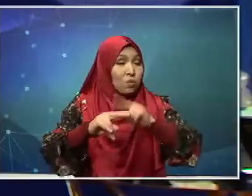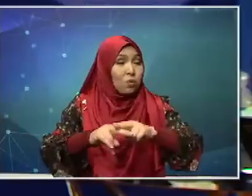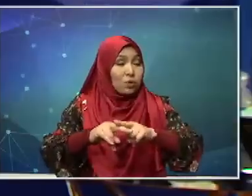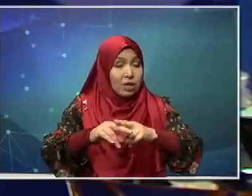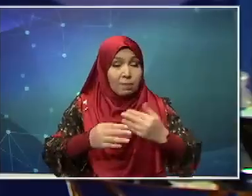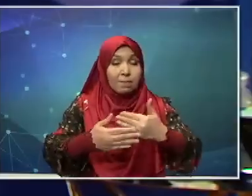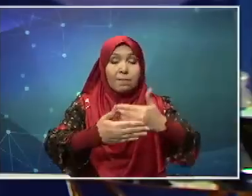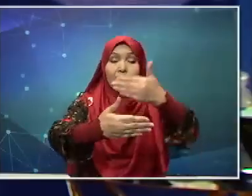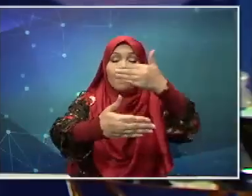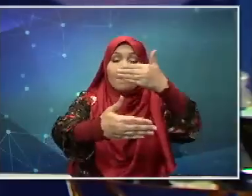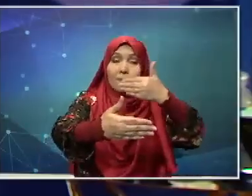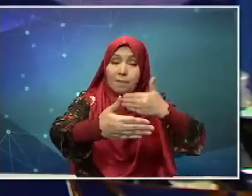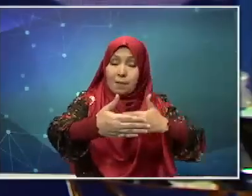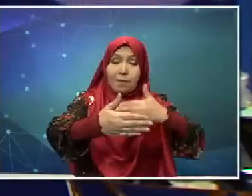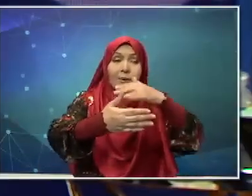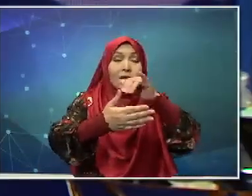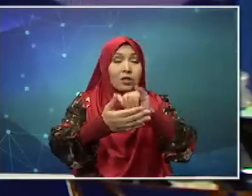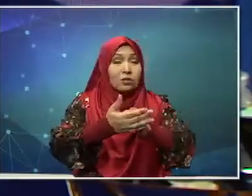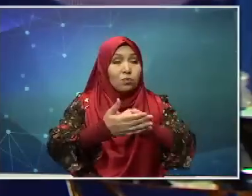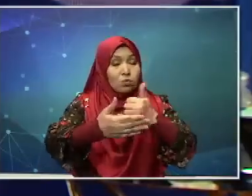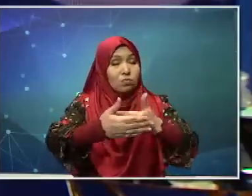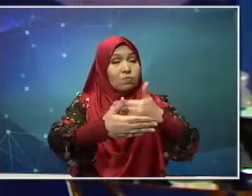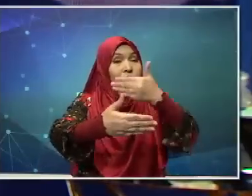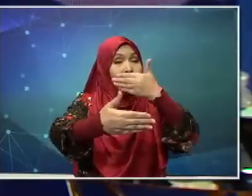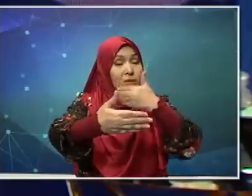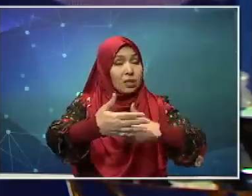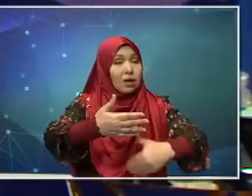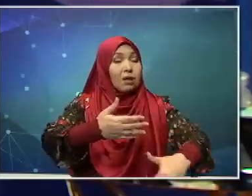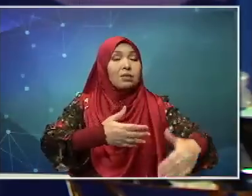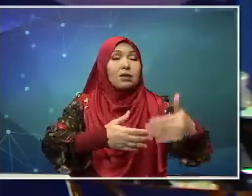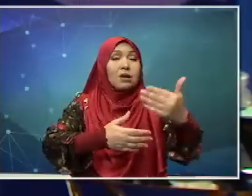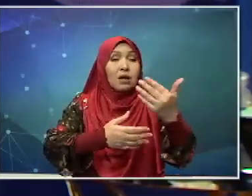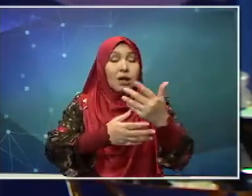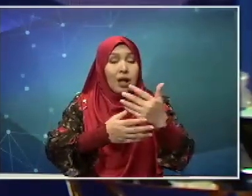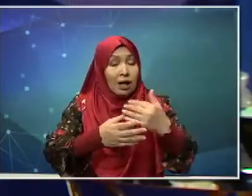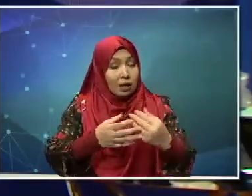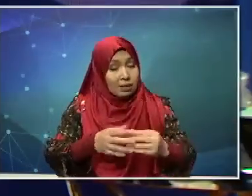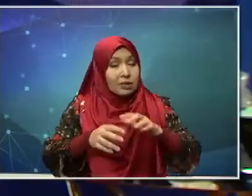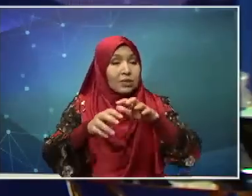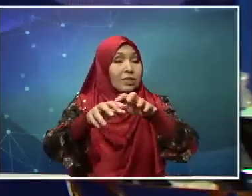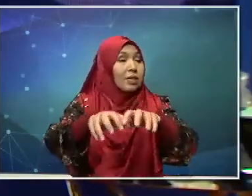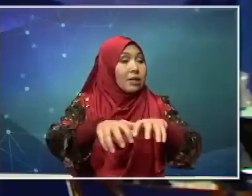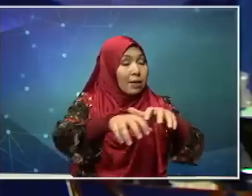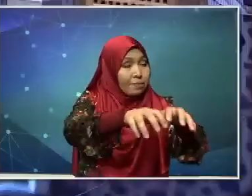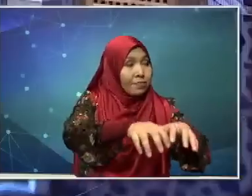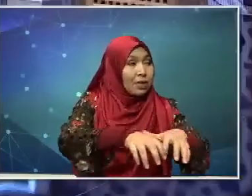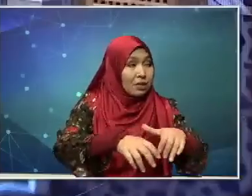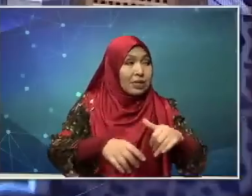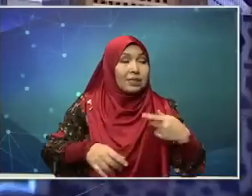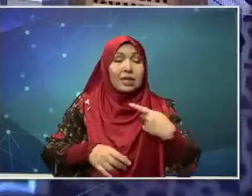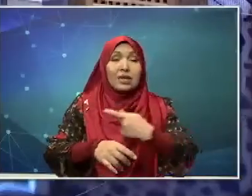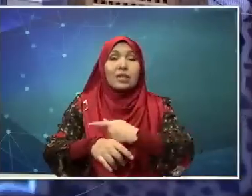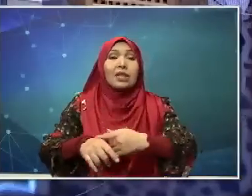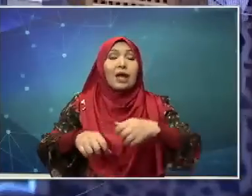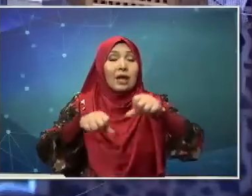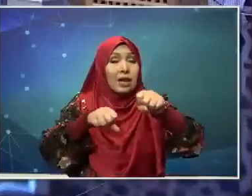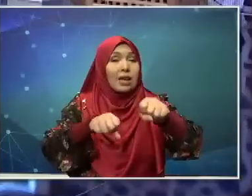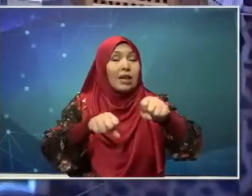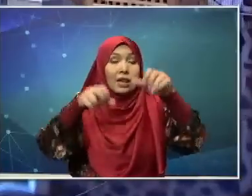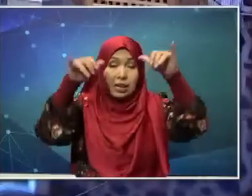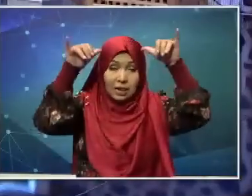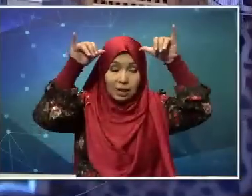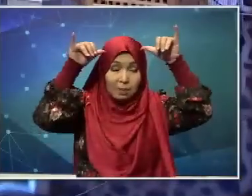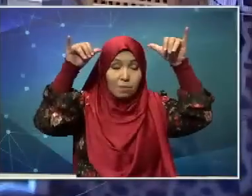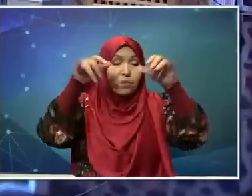belakang syukuri itu di belakang tanaman naik Bude sadap naik kode ke naik lembu kenek SWT portae